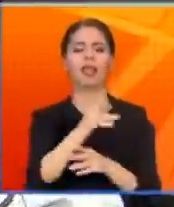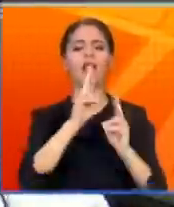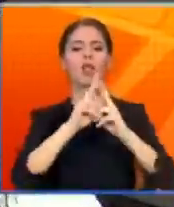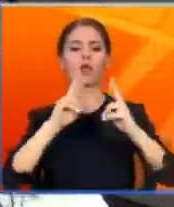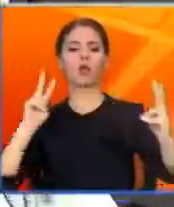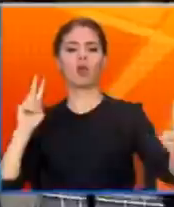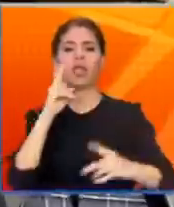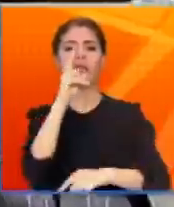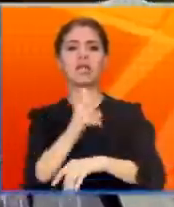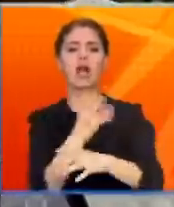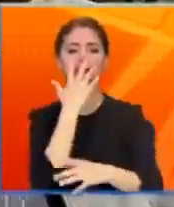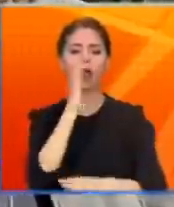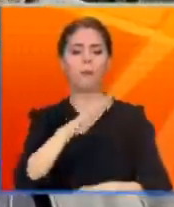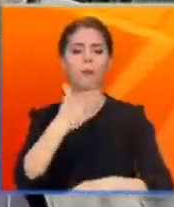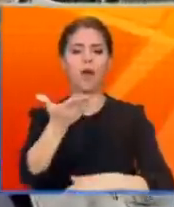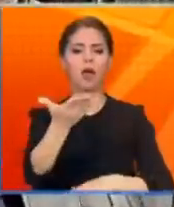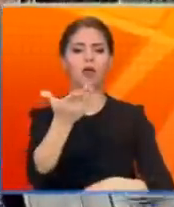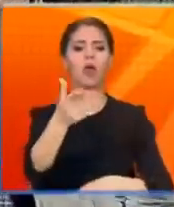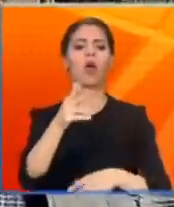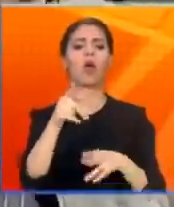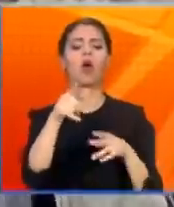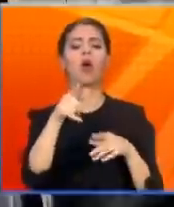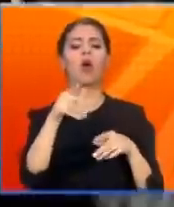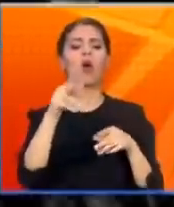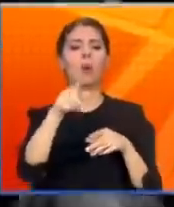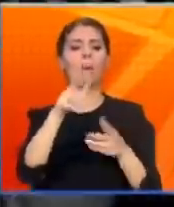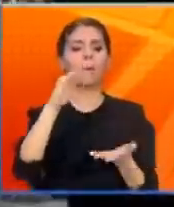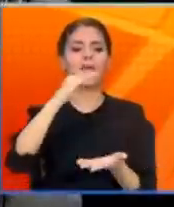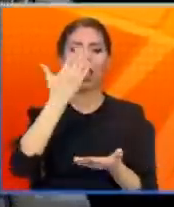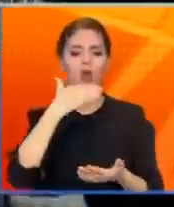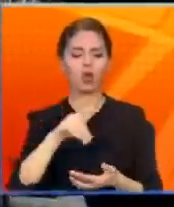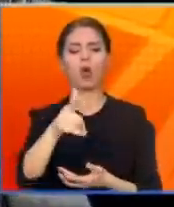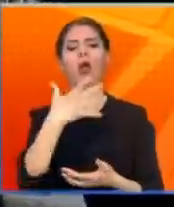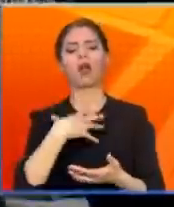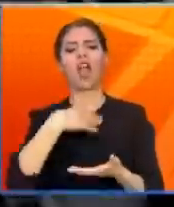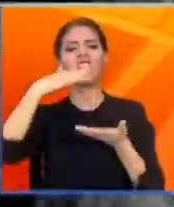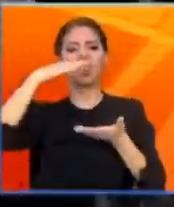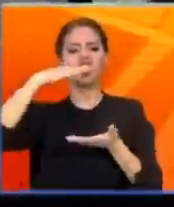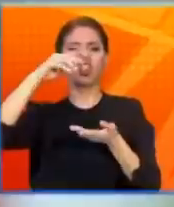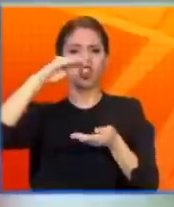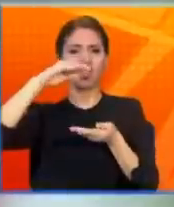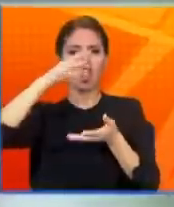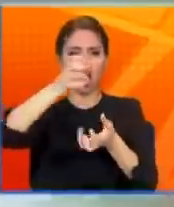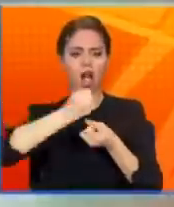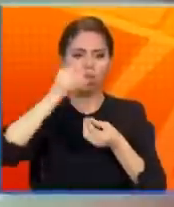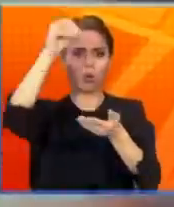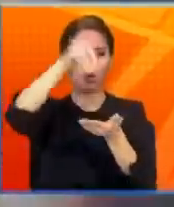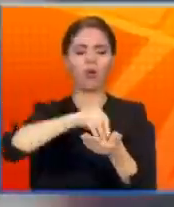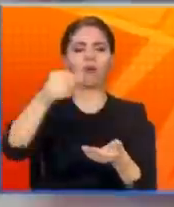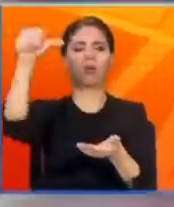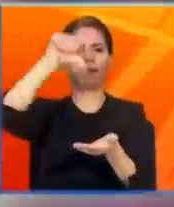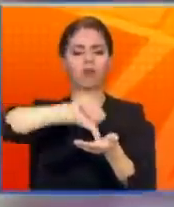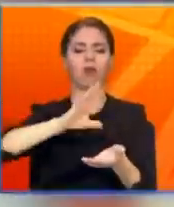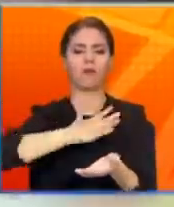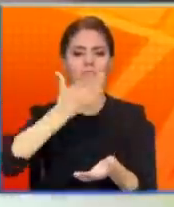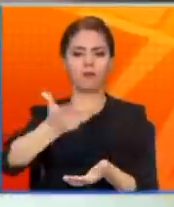koronavirüs. 2 saattir bekliyoruz. Onların bir donları kalmamış, bir de şemize aldık. Ne kadardır bekliyorsunuz? Tam bir saat oldu. Kolonya'da durum marketlerde